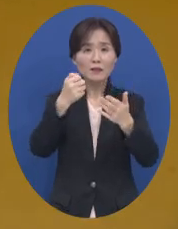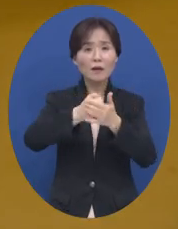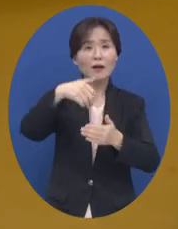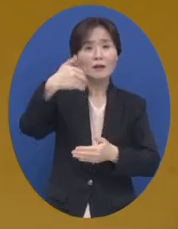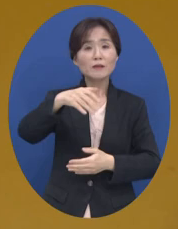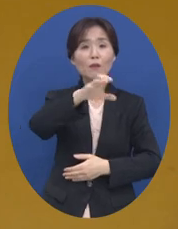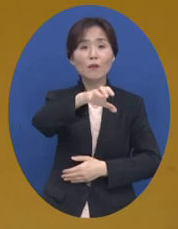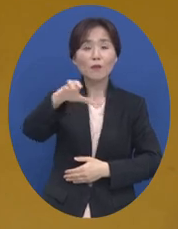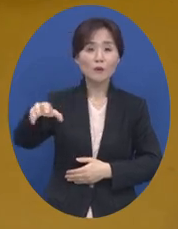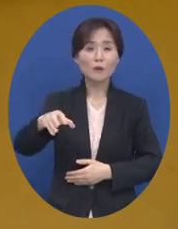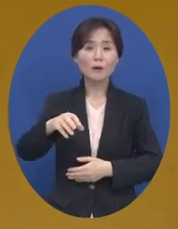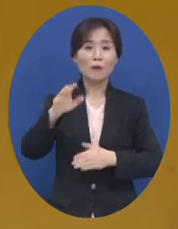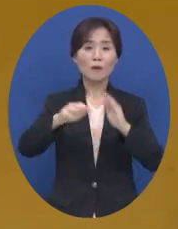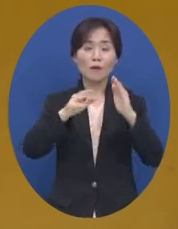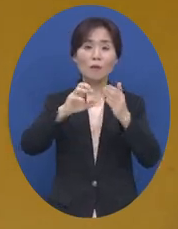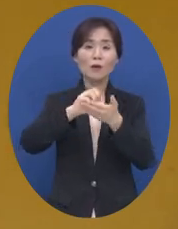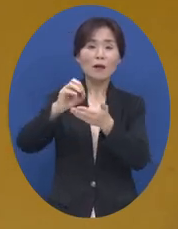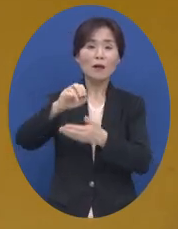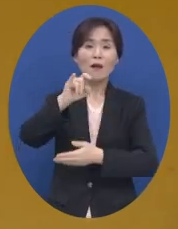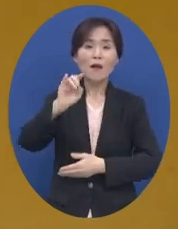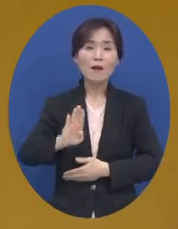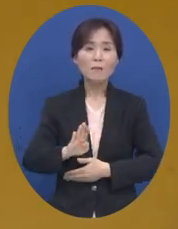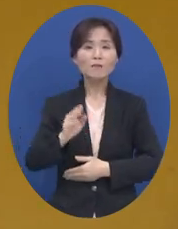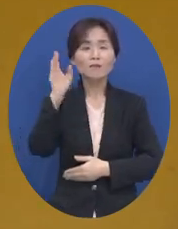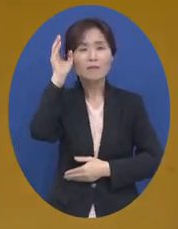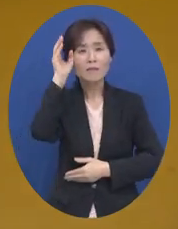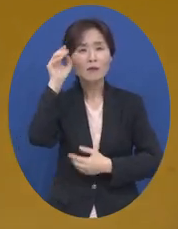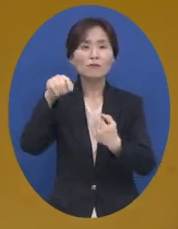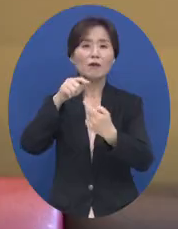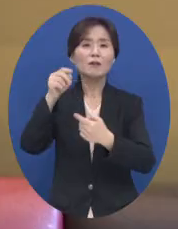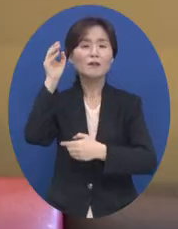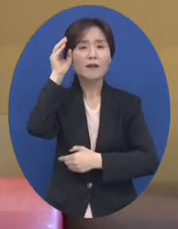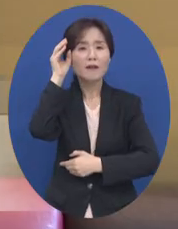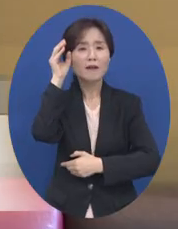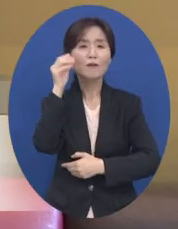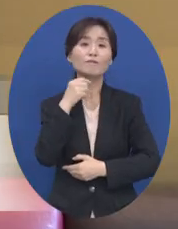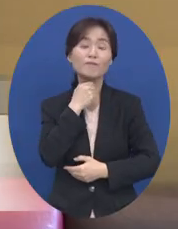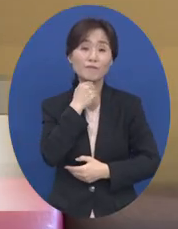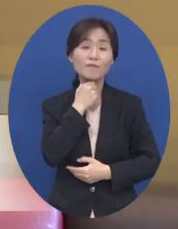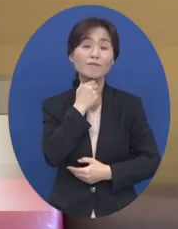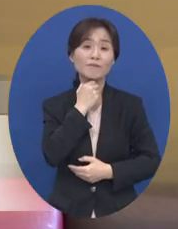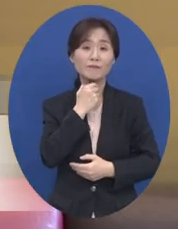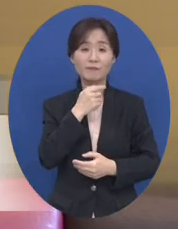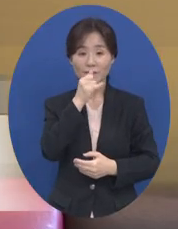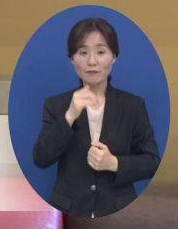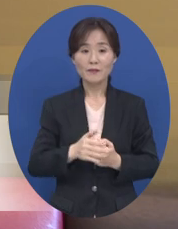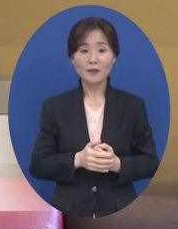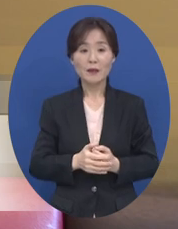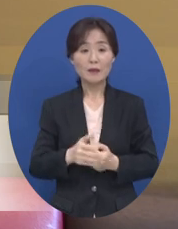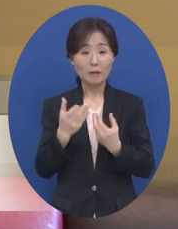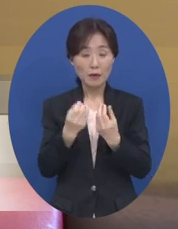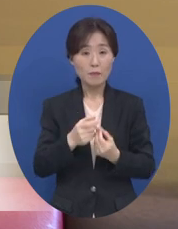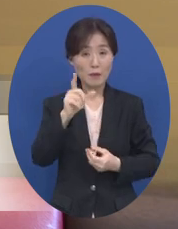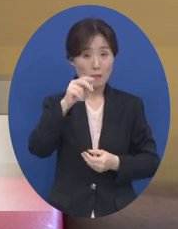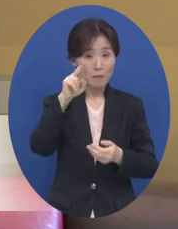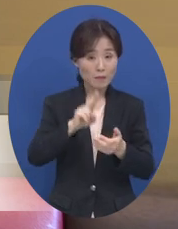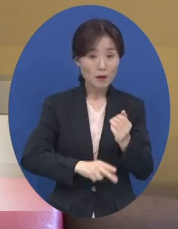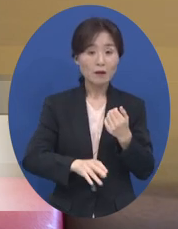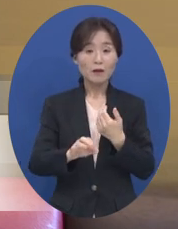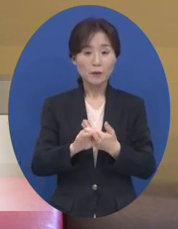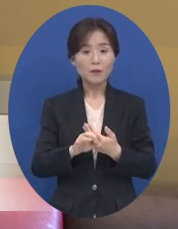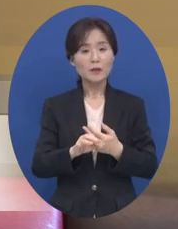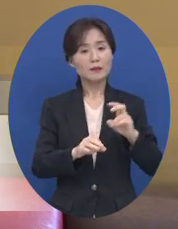않은 지역은 공공 배달 앱을 특히 기다리고 있습니다. 만 원을 판다고 할것 같으면